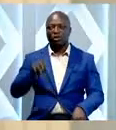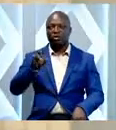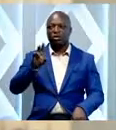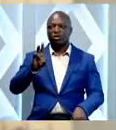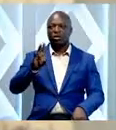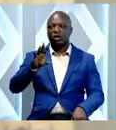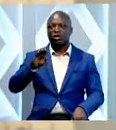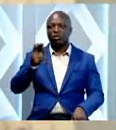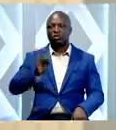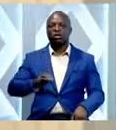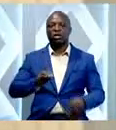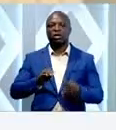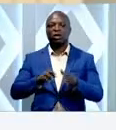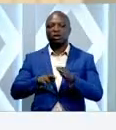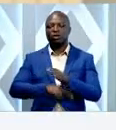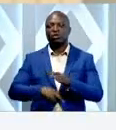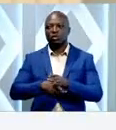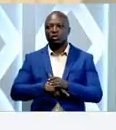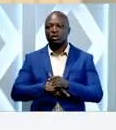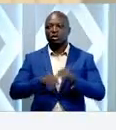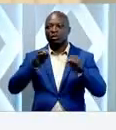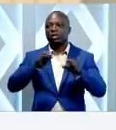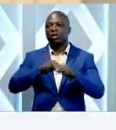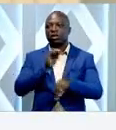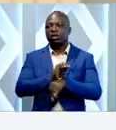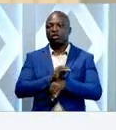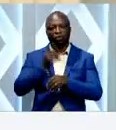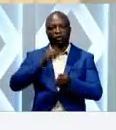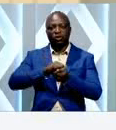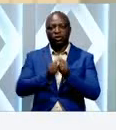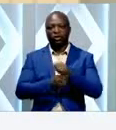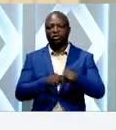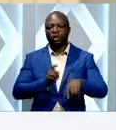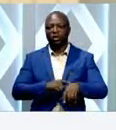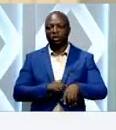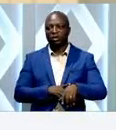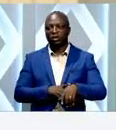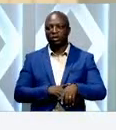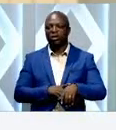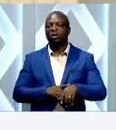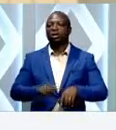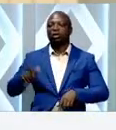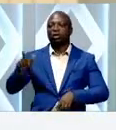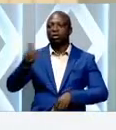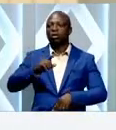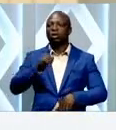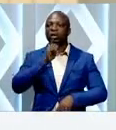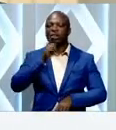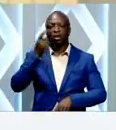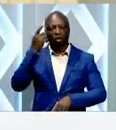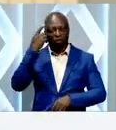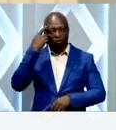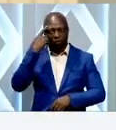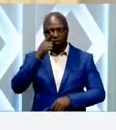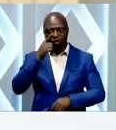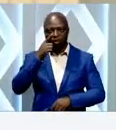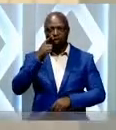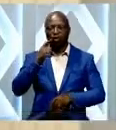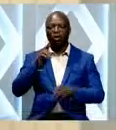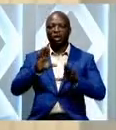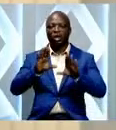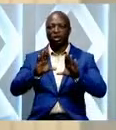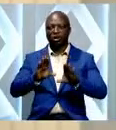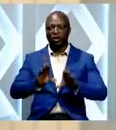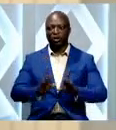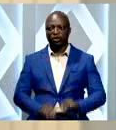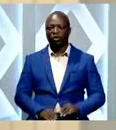75% des ressources mises en œuvre pour le changement climatique l'ont été pour l'atténuation